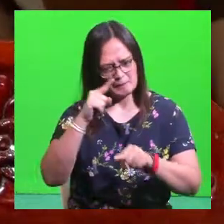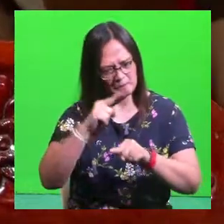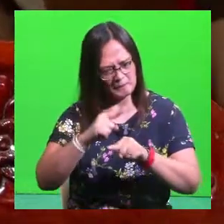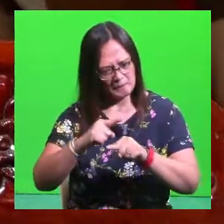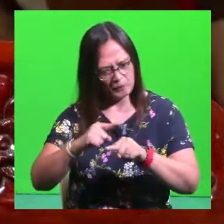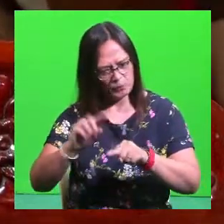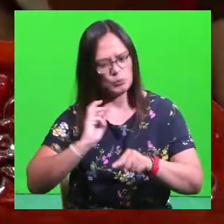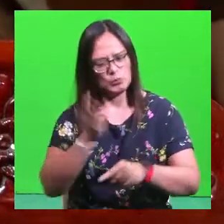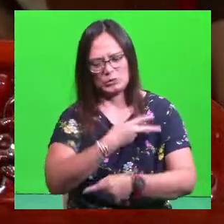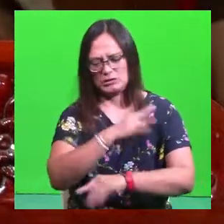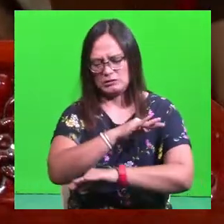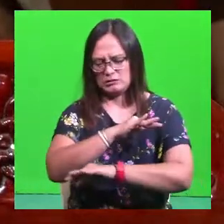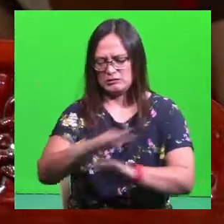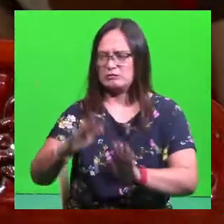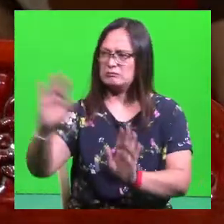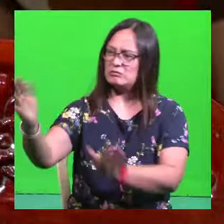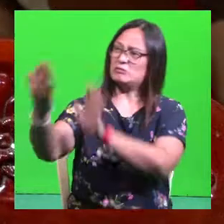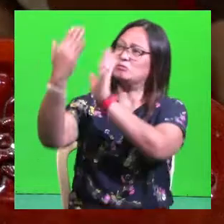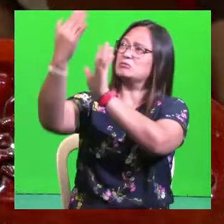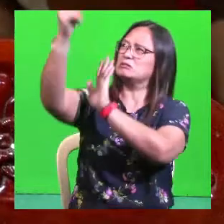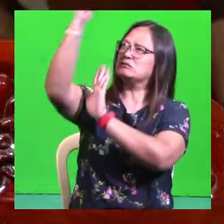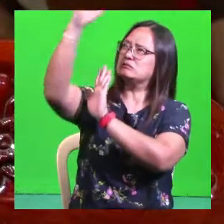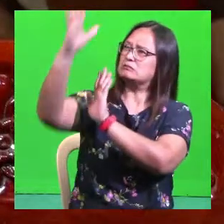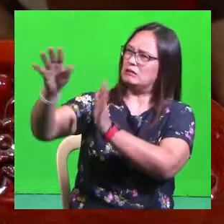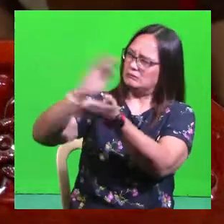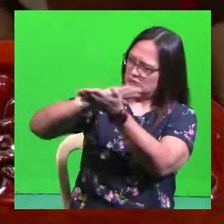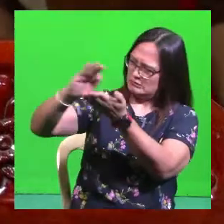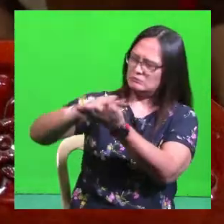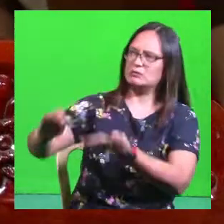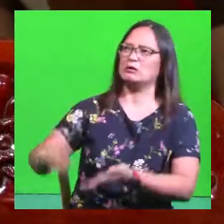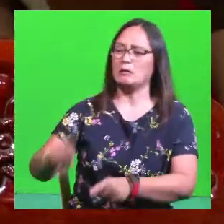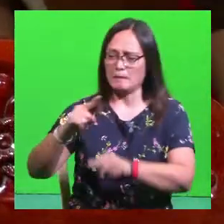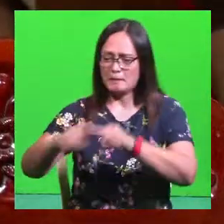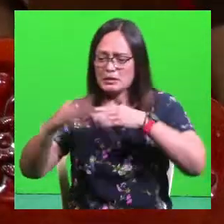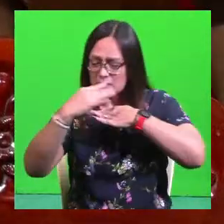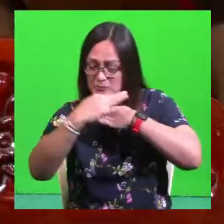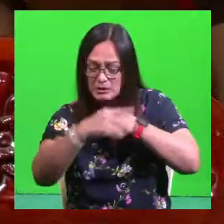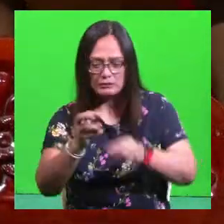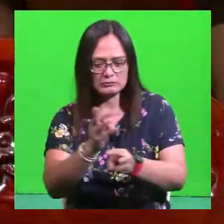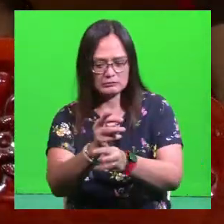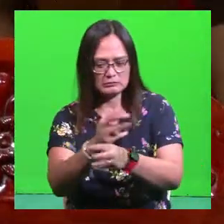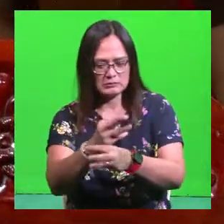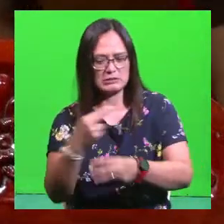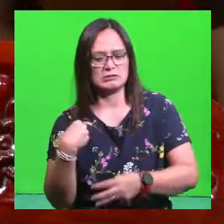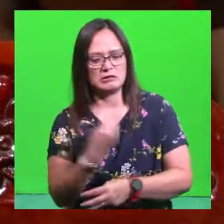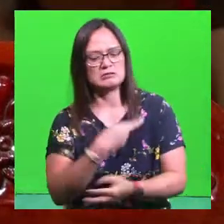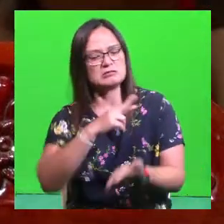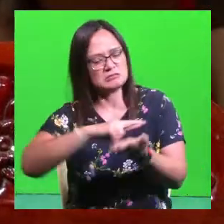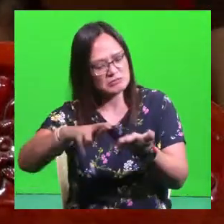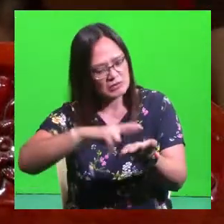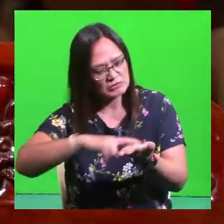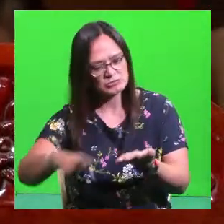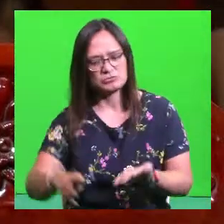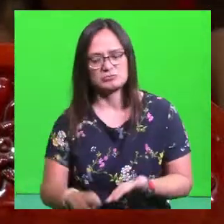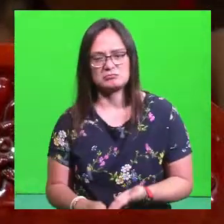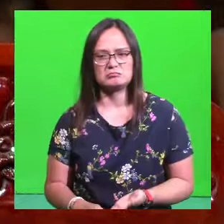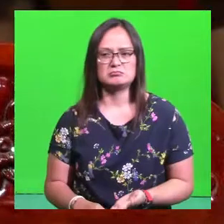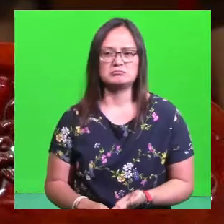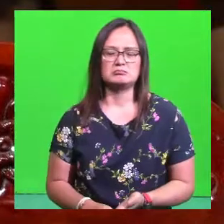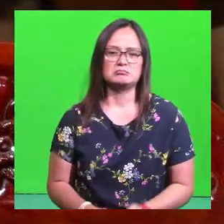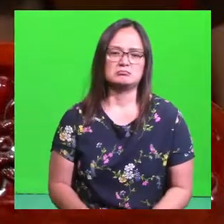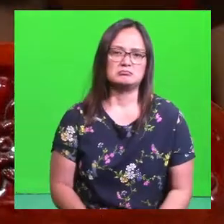We are made righteous because of His blood poured on Calvary's cross. At anumang